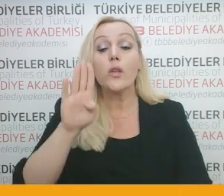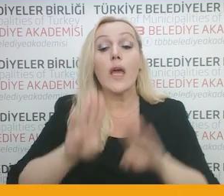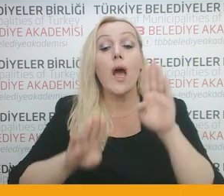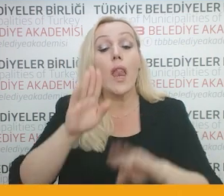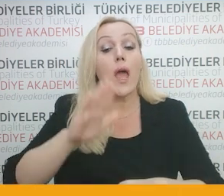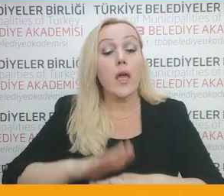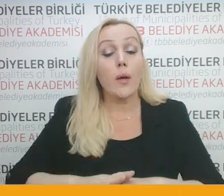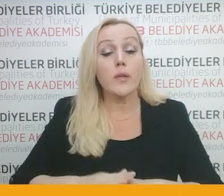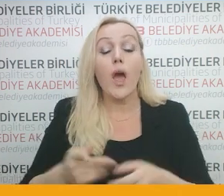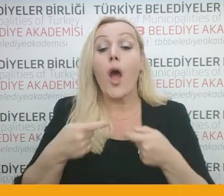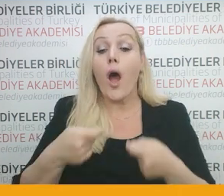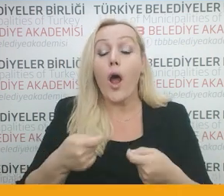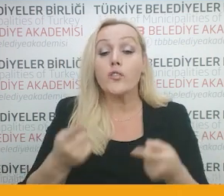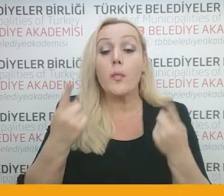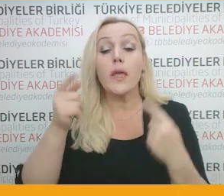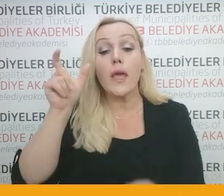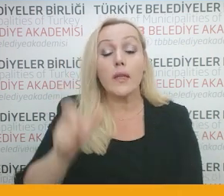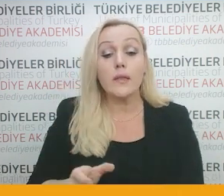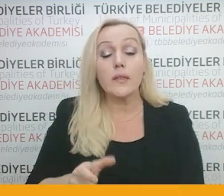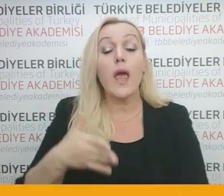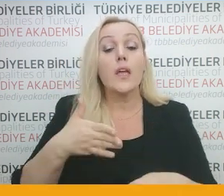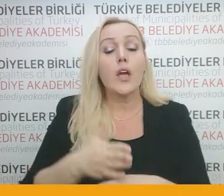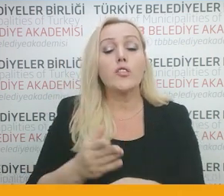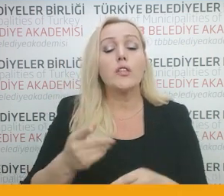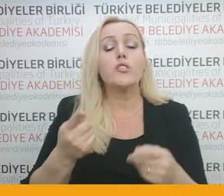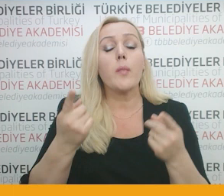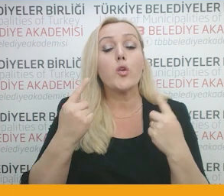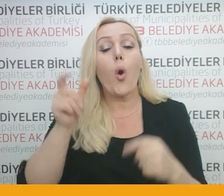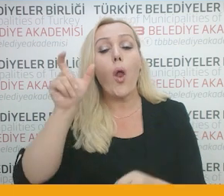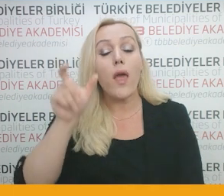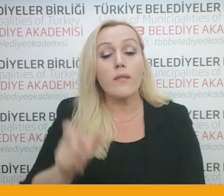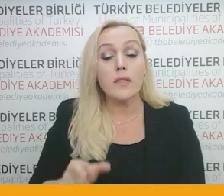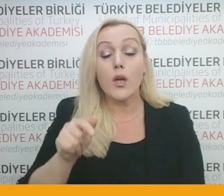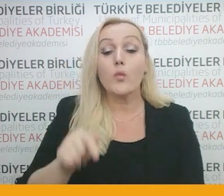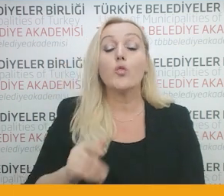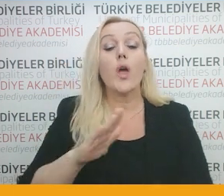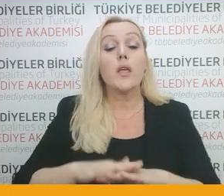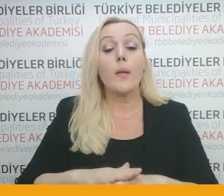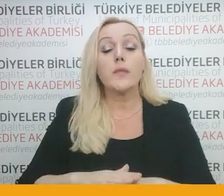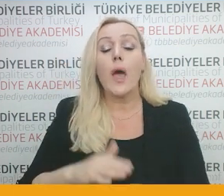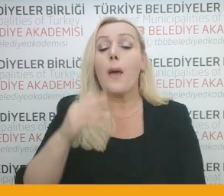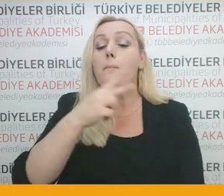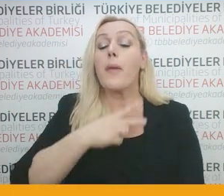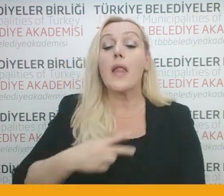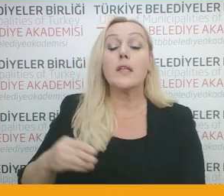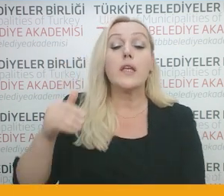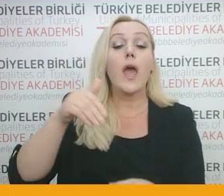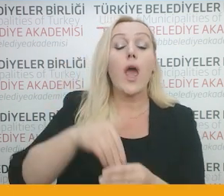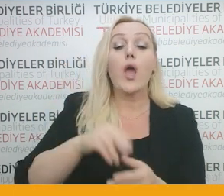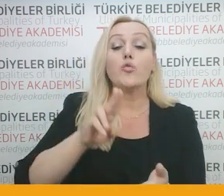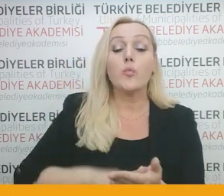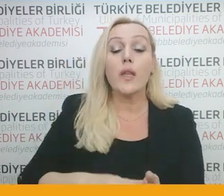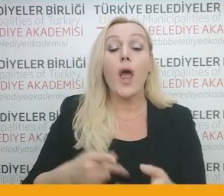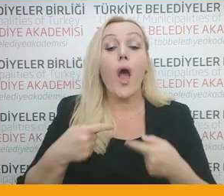gerçekleştirdi. Harcama yetkilisi ve gerçekleştirme görevlisi ihale yöntemini belirledi. belediye encümeninin belediye bütçesinden